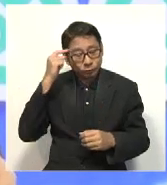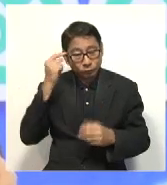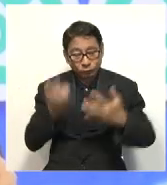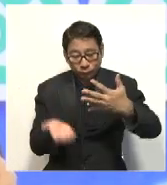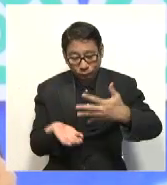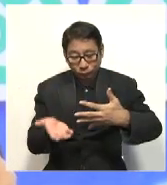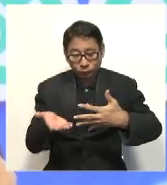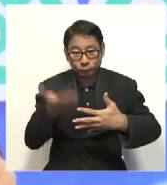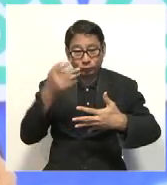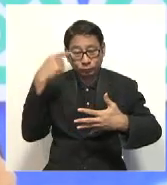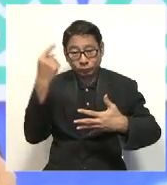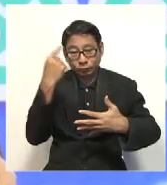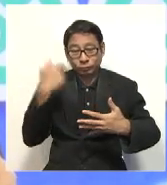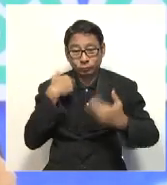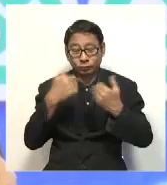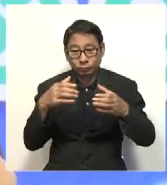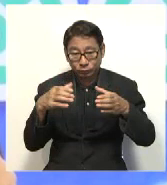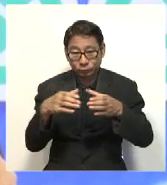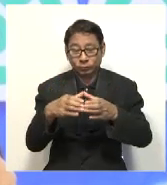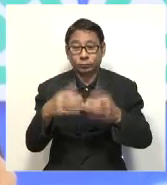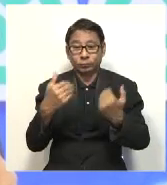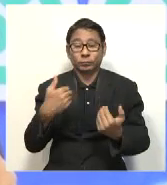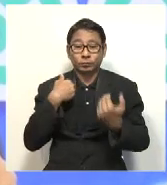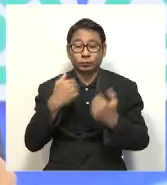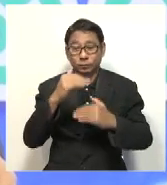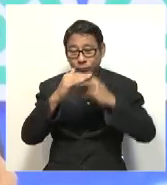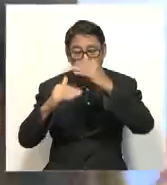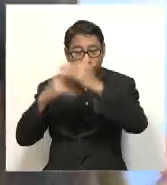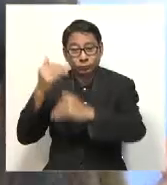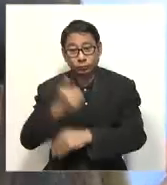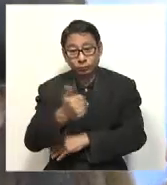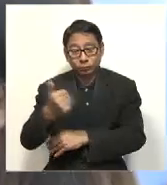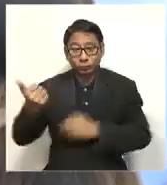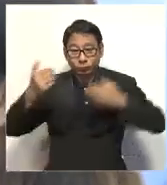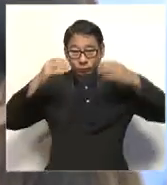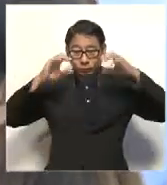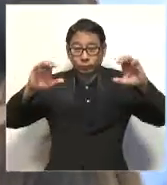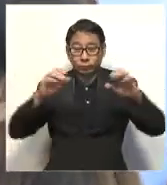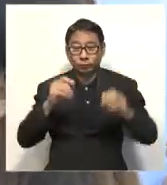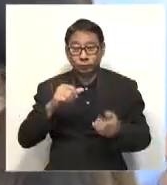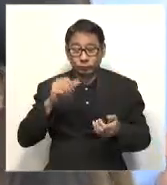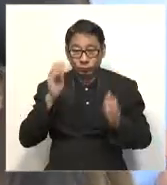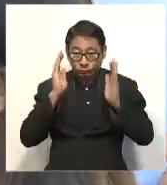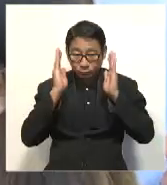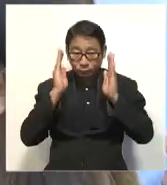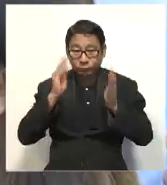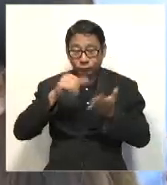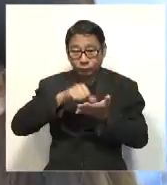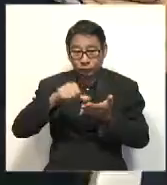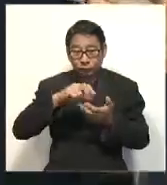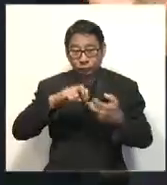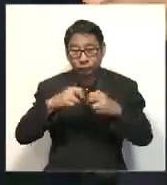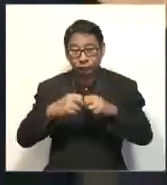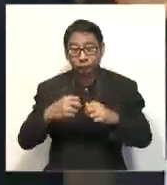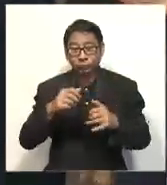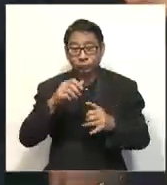ระดับเส้นทางการท่องเที่ยวในระดับกลุ่มให้ได้รวมทั้งพัฒนาด้านอื่นๆที่รัฐบาลมุ่งมั่นแก้ปัญหายกระดับรายได้ล